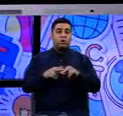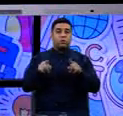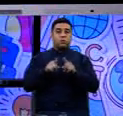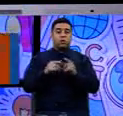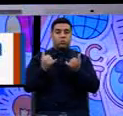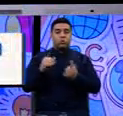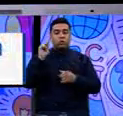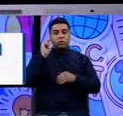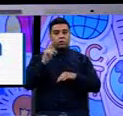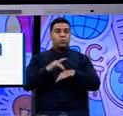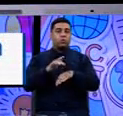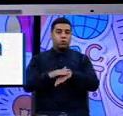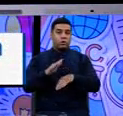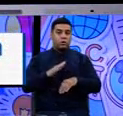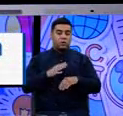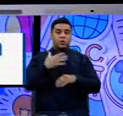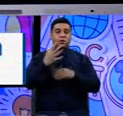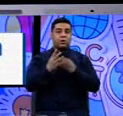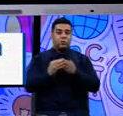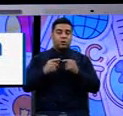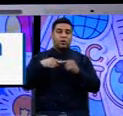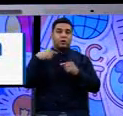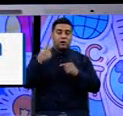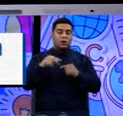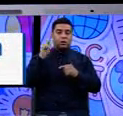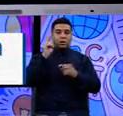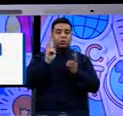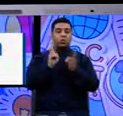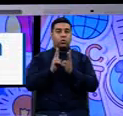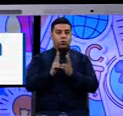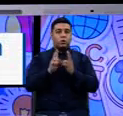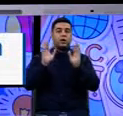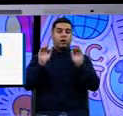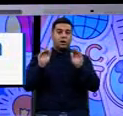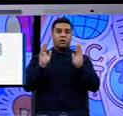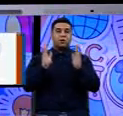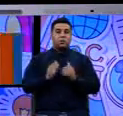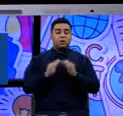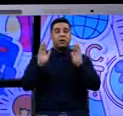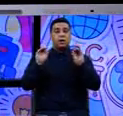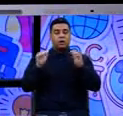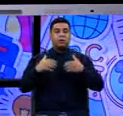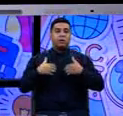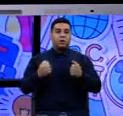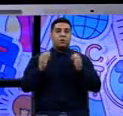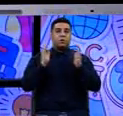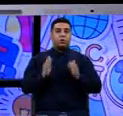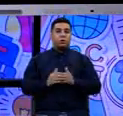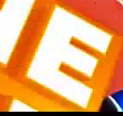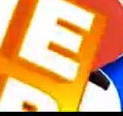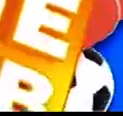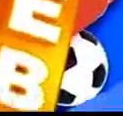bilan bugungi darsimiz o'z nihoyasiga yetdi. Sizlar bilan keyingi efir orqali ko'rishguncha xayrlashamiz. Xayr, salomat